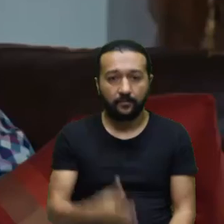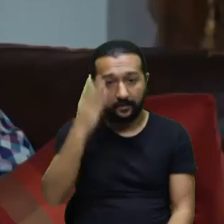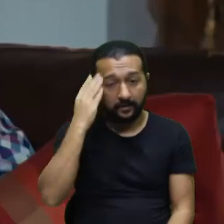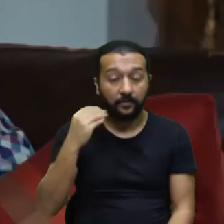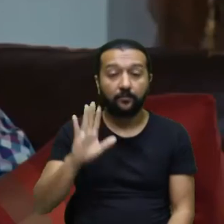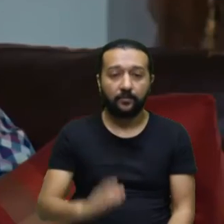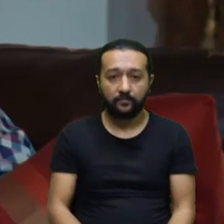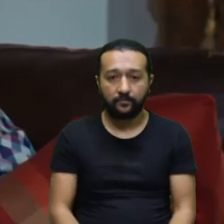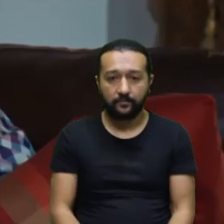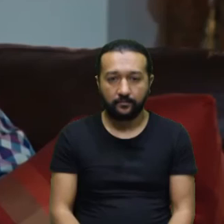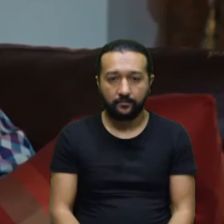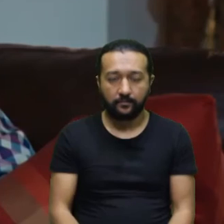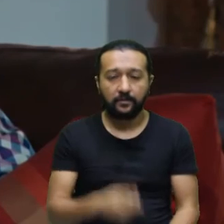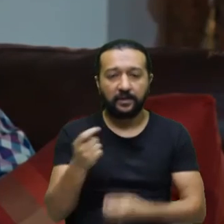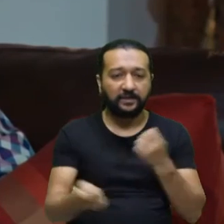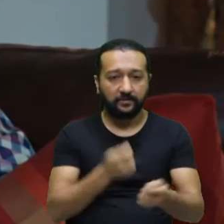Anlayamadım.